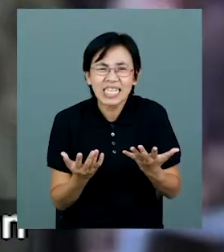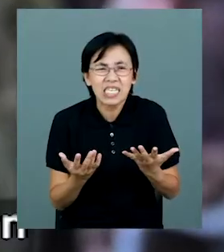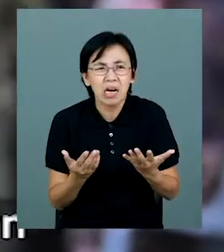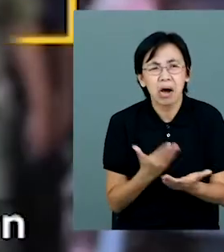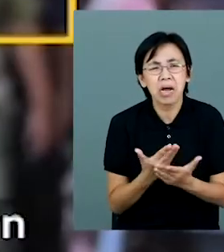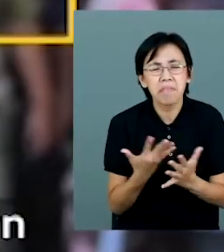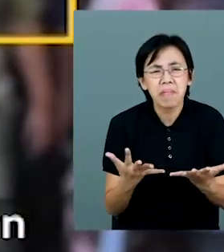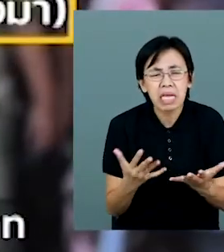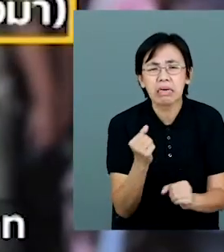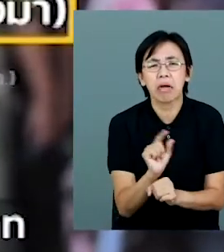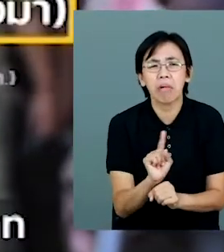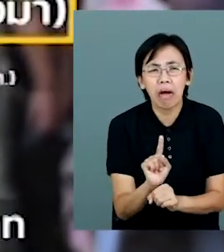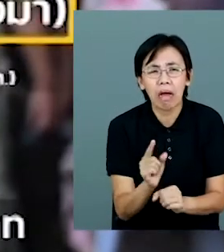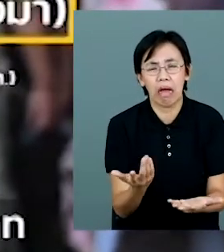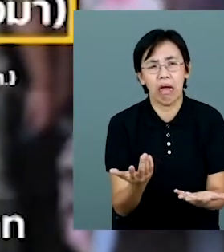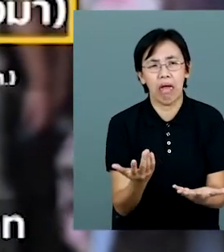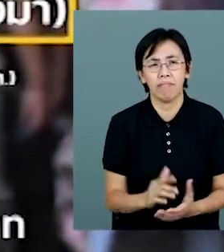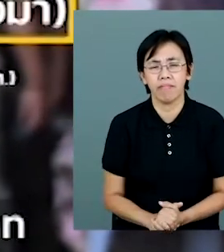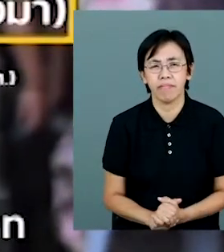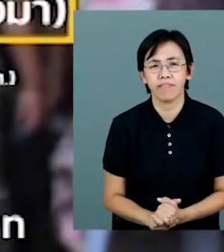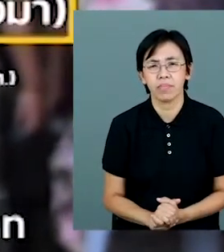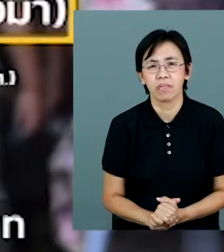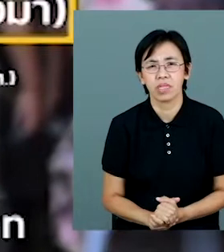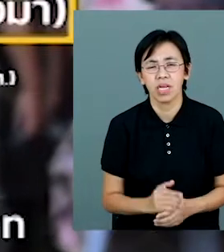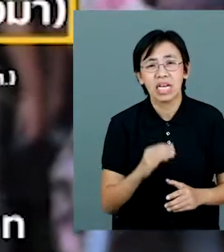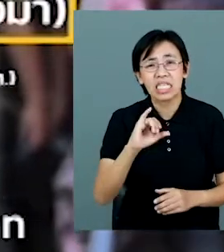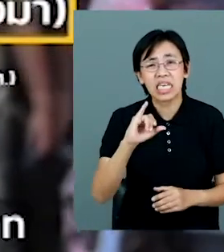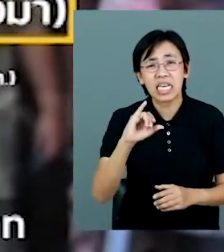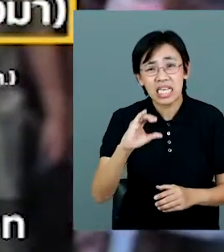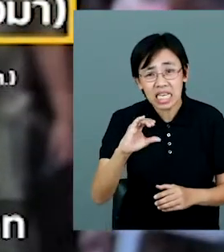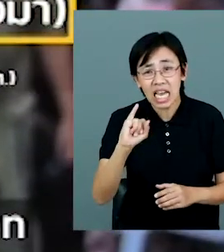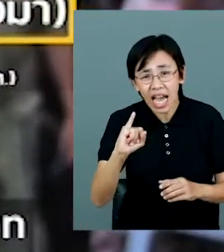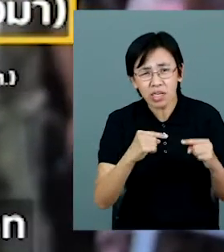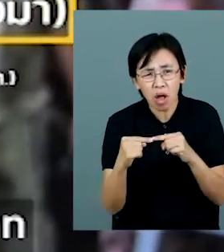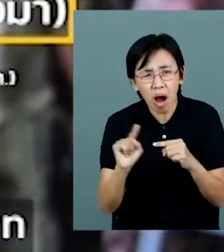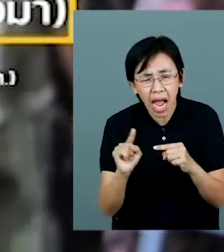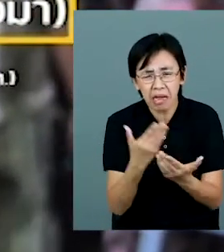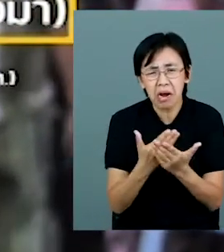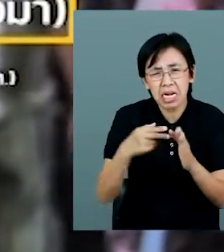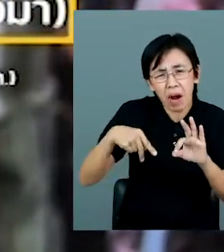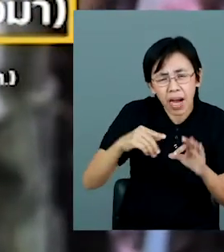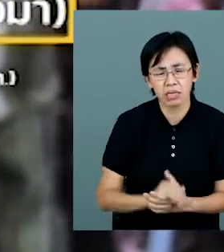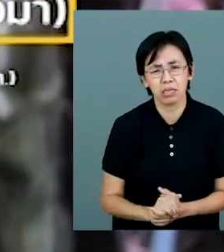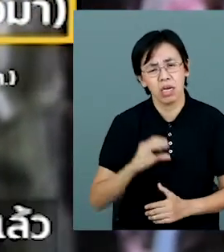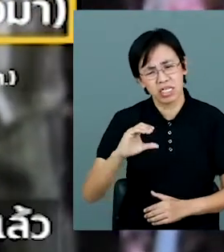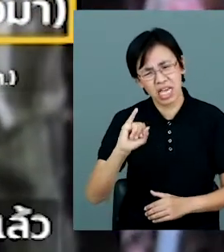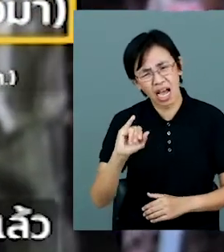าไม่มีตังค์ทำแกก็ทำแกขอว่าต่อ CI มาอะไรมา 9,000 CI คืออะ